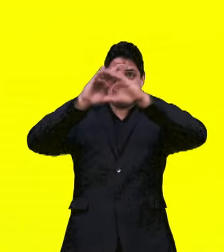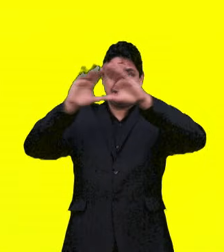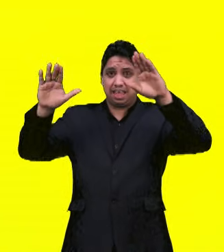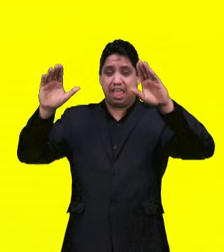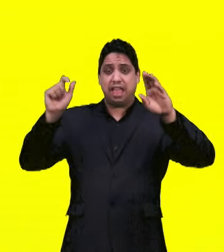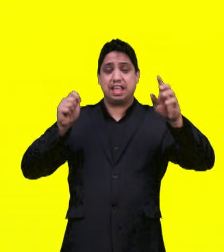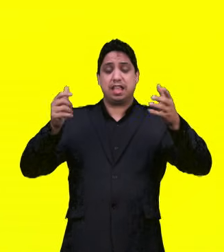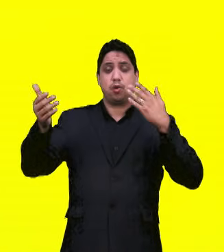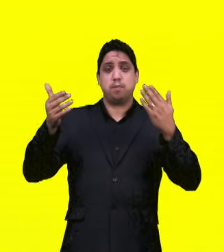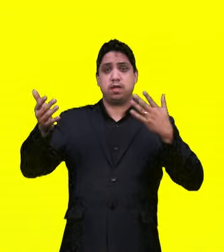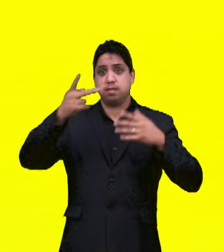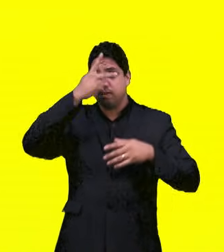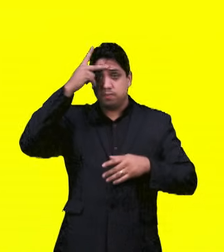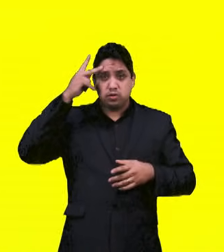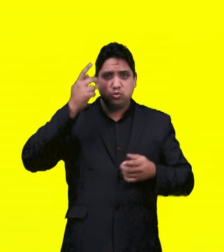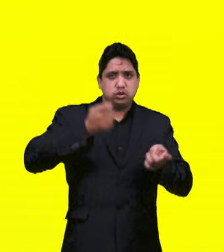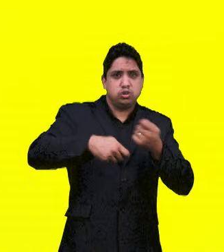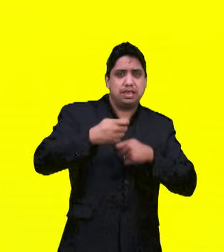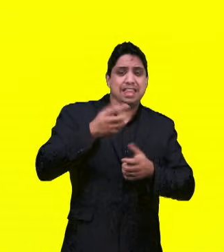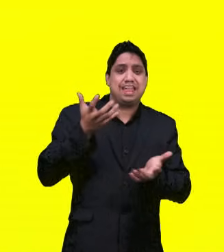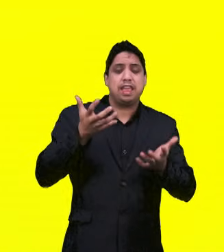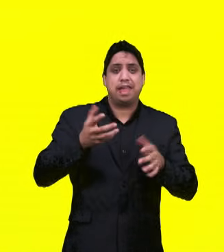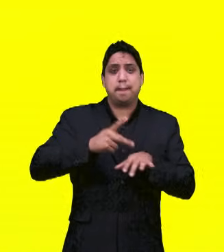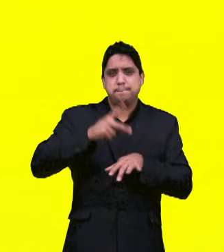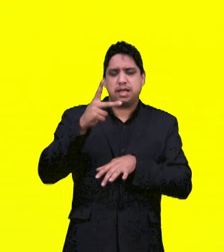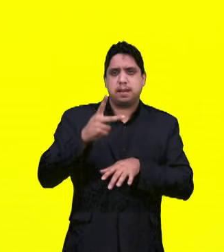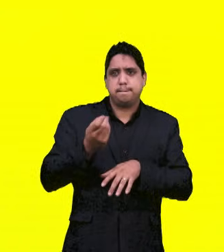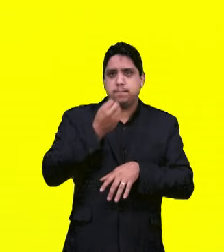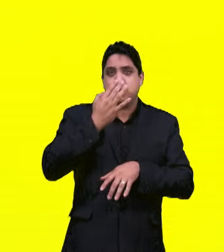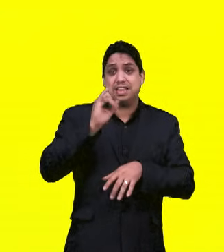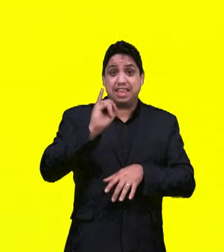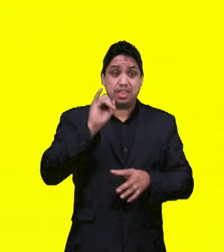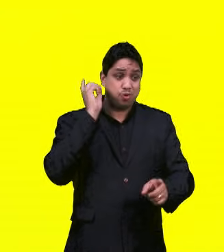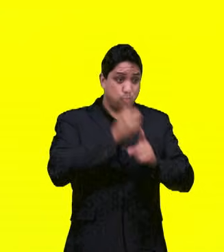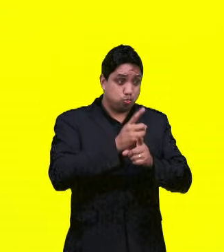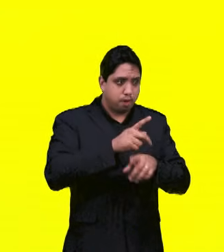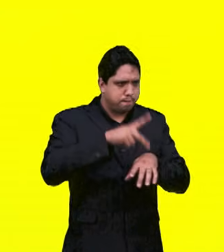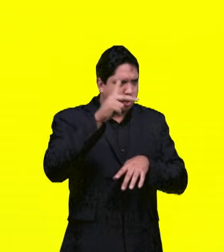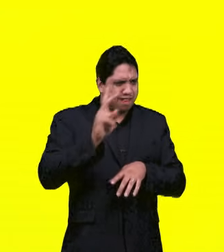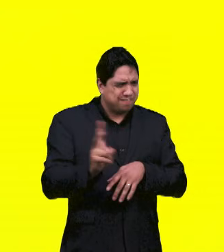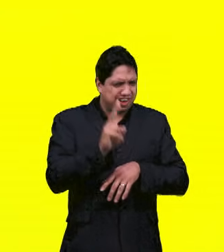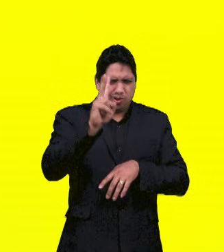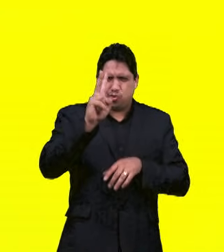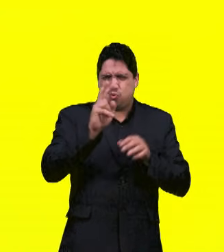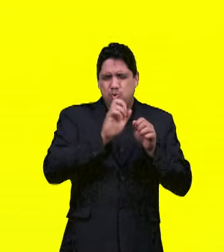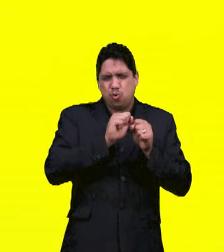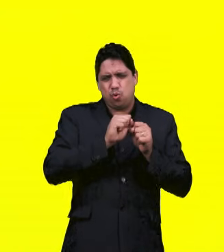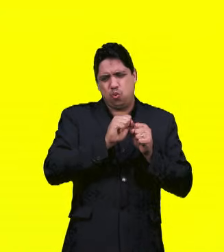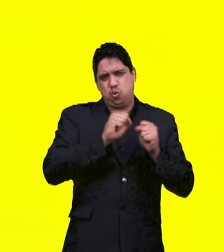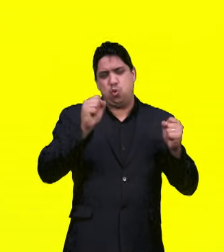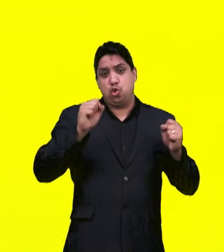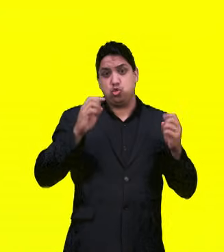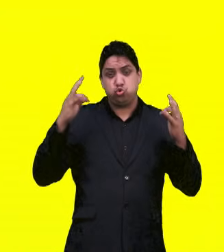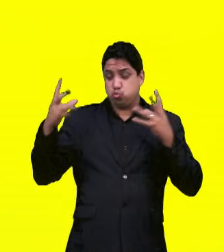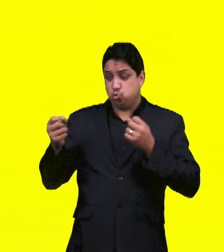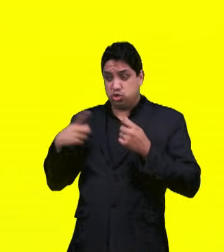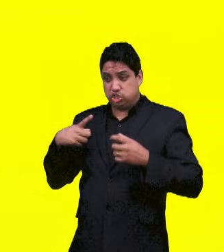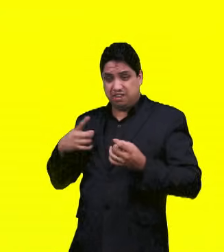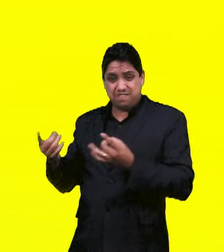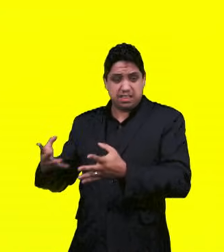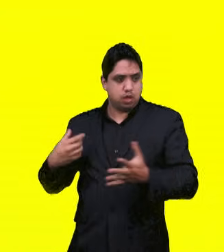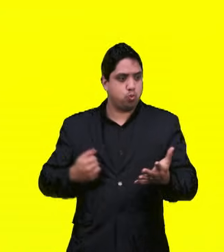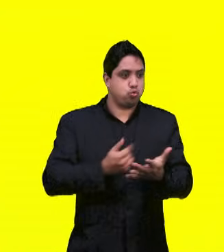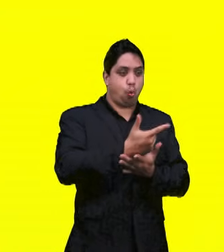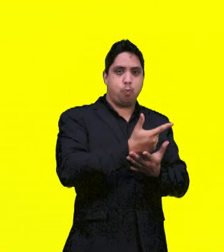un marchand de perles qui cherche de bonnes perles. Quand il retrouve une perle de grand prix, il vend tout ce dont